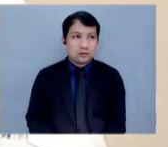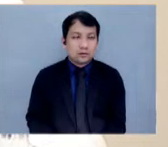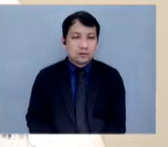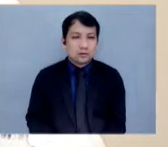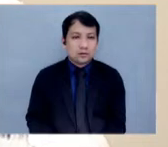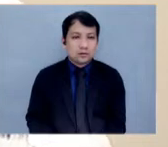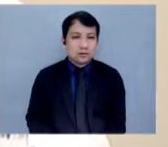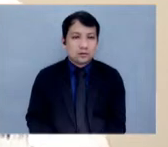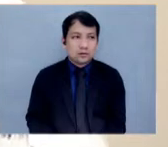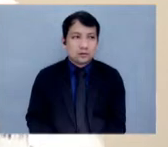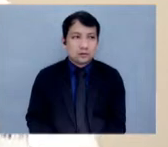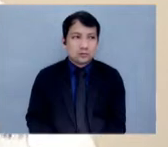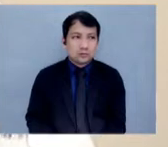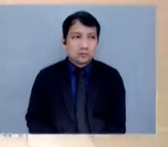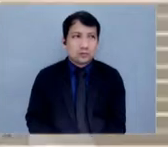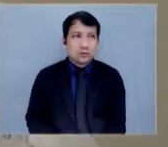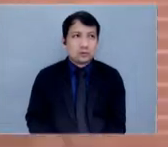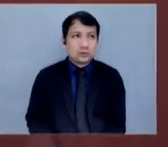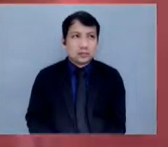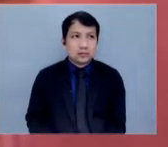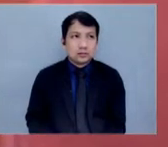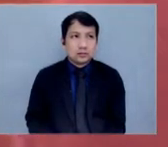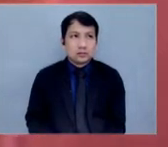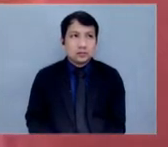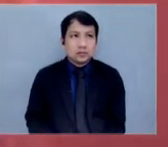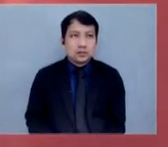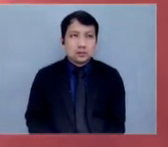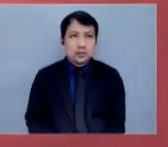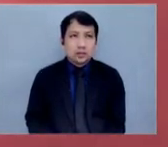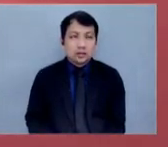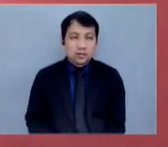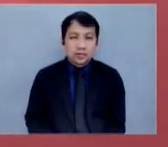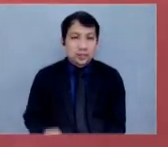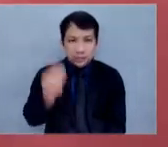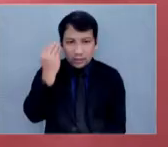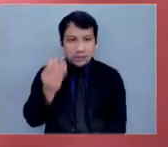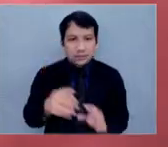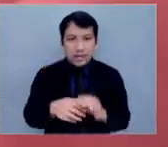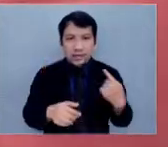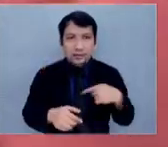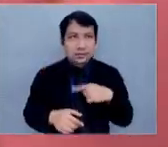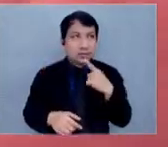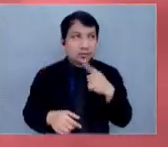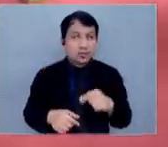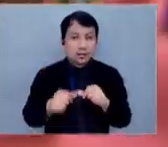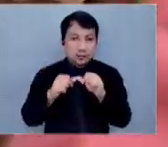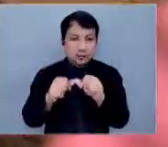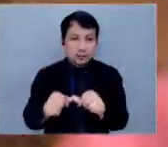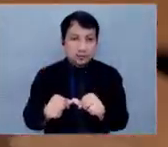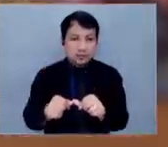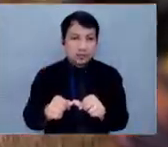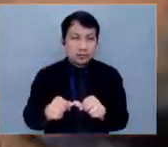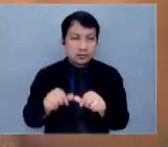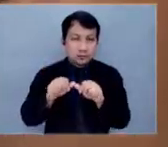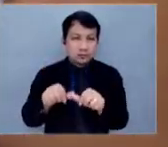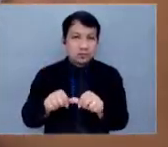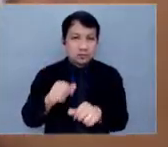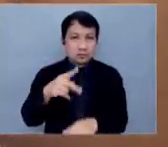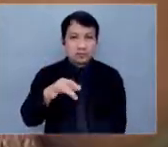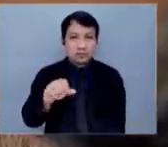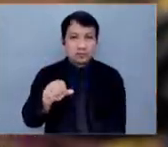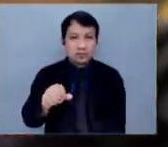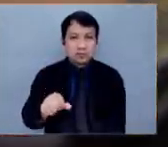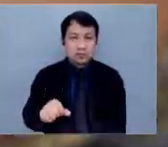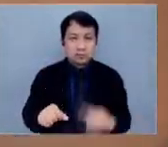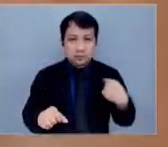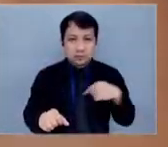tayo magkakaroon ng clustering and outbreak. Yun nga lang, posibleng maubos na ngayong Mayo ang supply natin ng pentavalent vaccines na